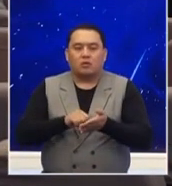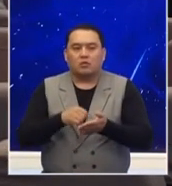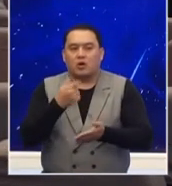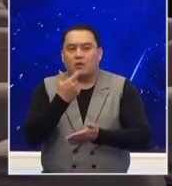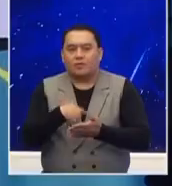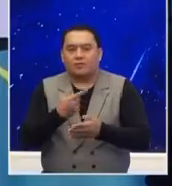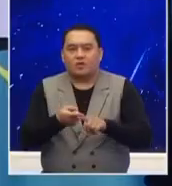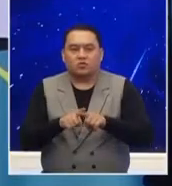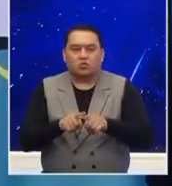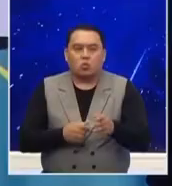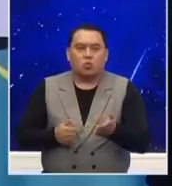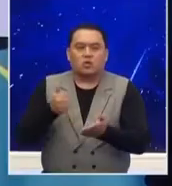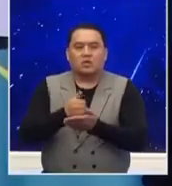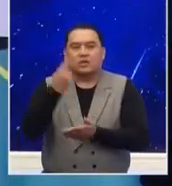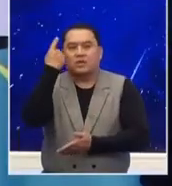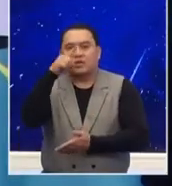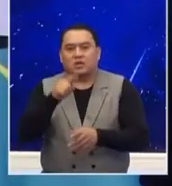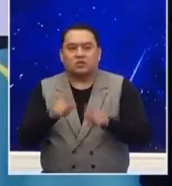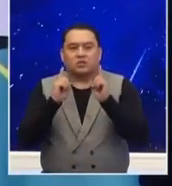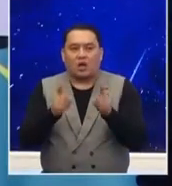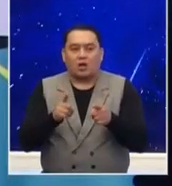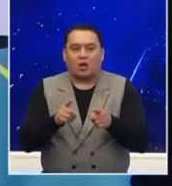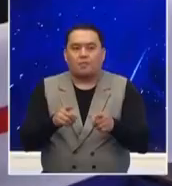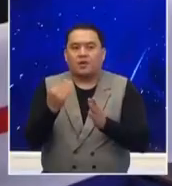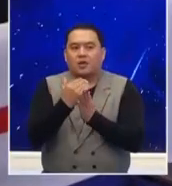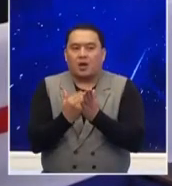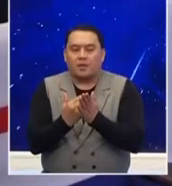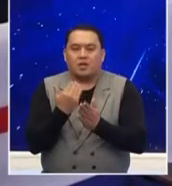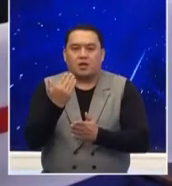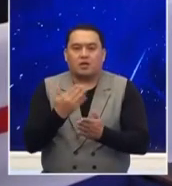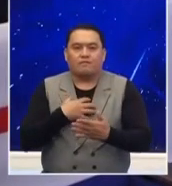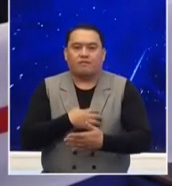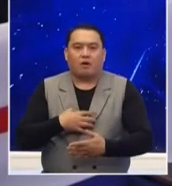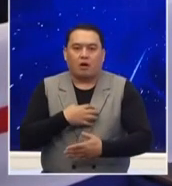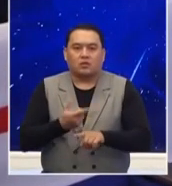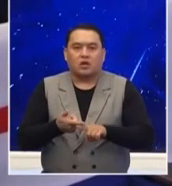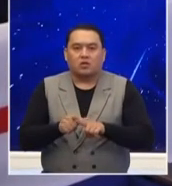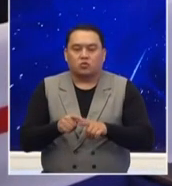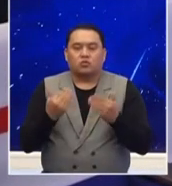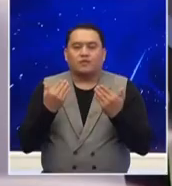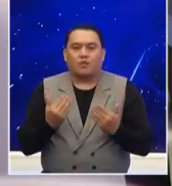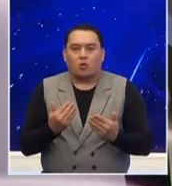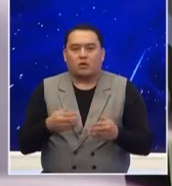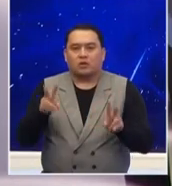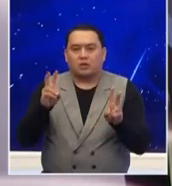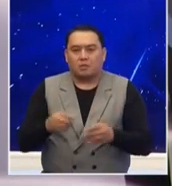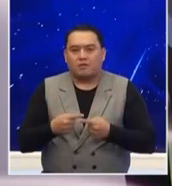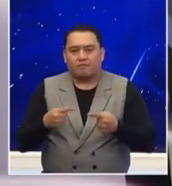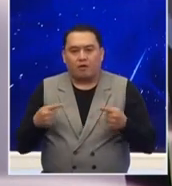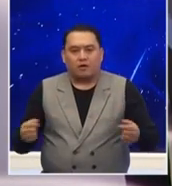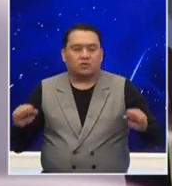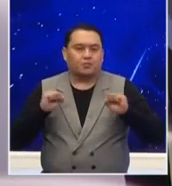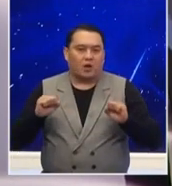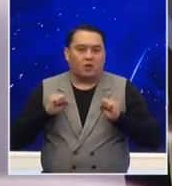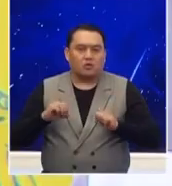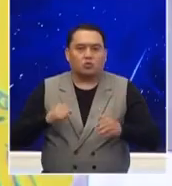о преимуществах выдвинутых идей согласно своей предвыборной программе и их актуальности в нынешних реалиях. Темы самые обширные – от спортивных